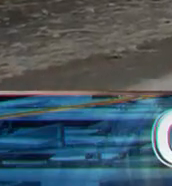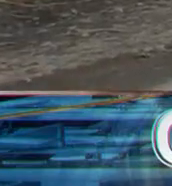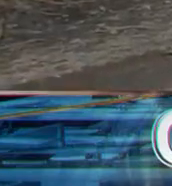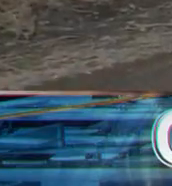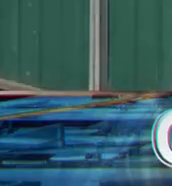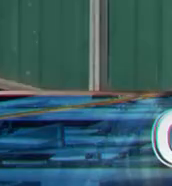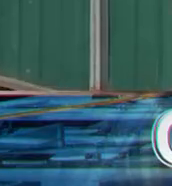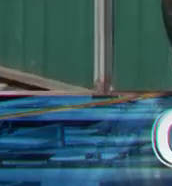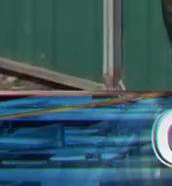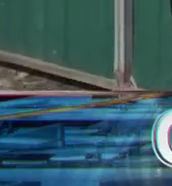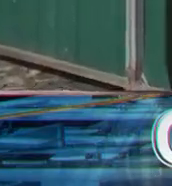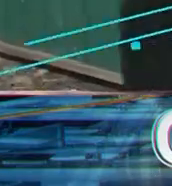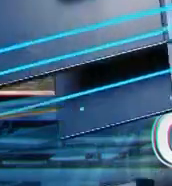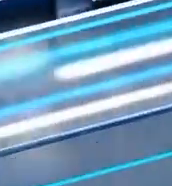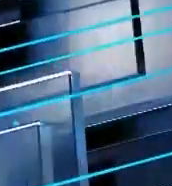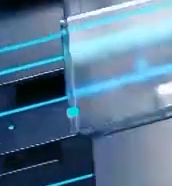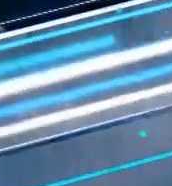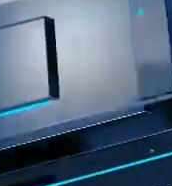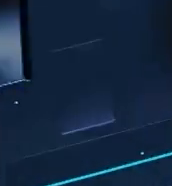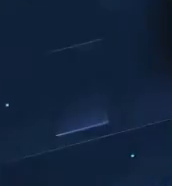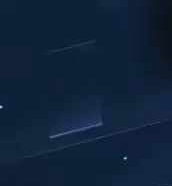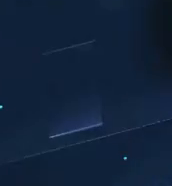требующие прочистки дымоходов